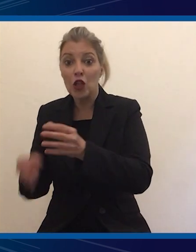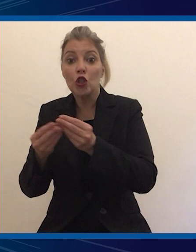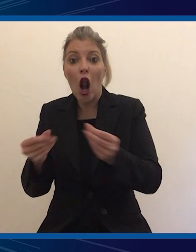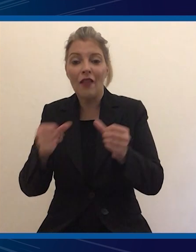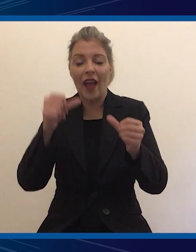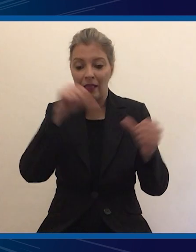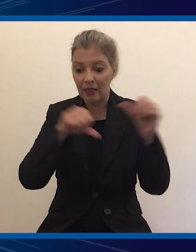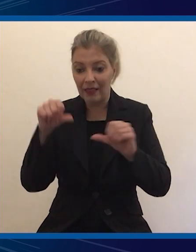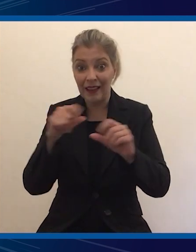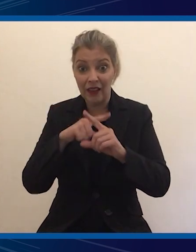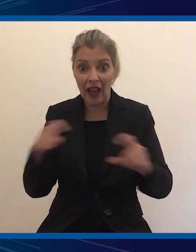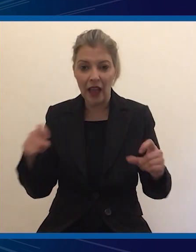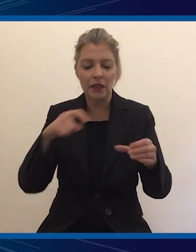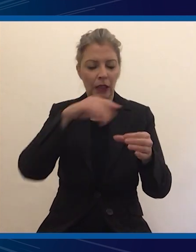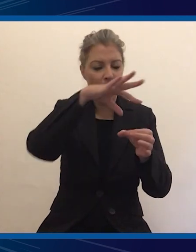solvente che la circondano.